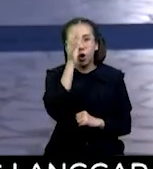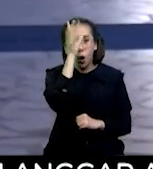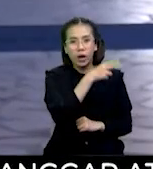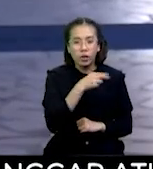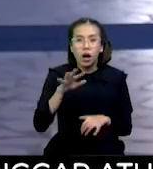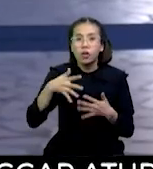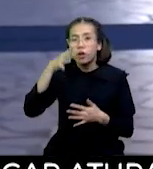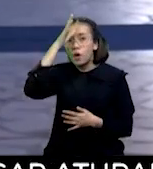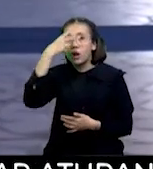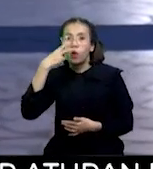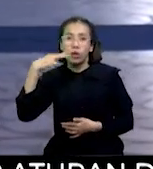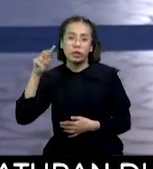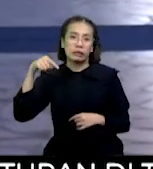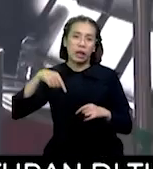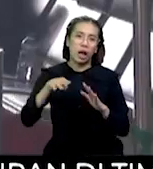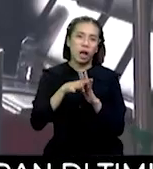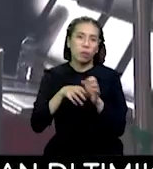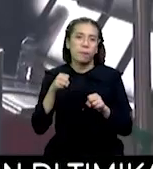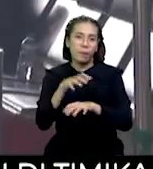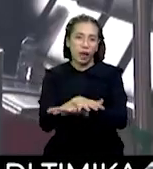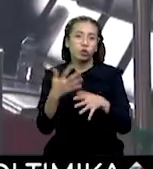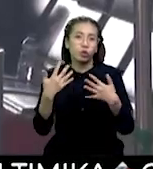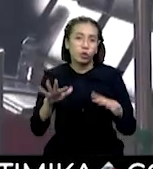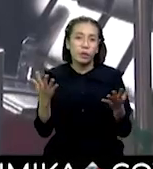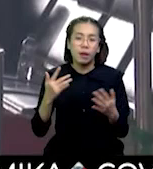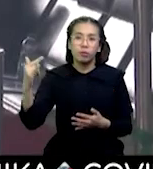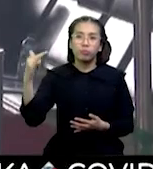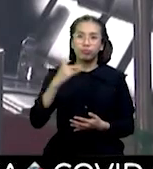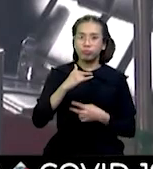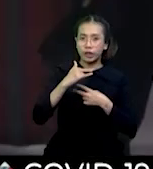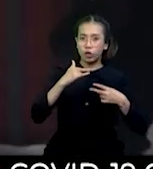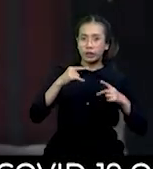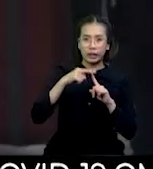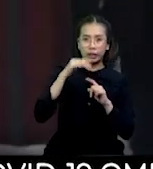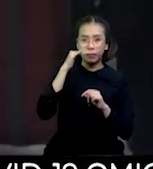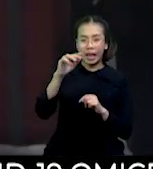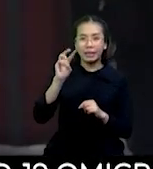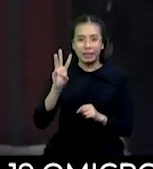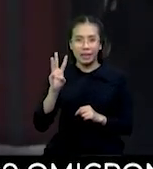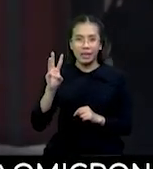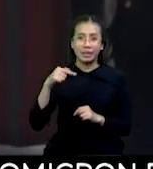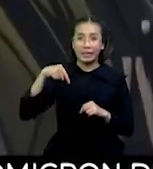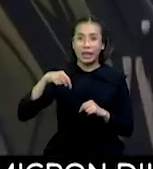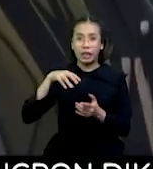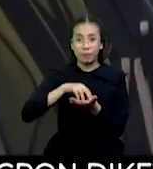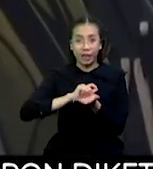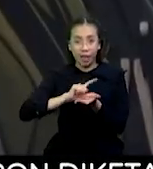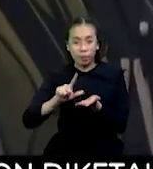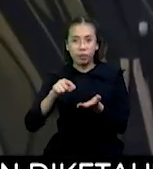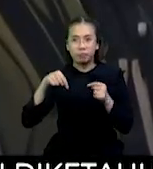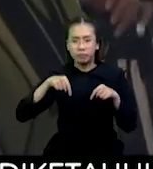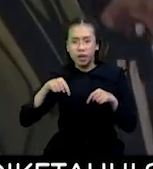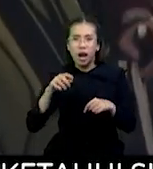dengan penerbangan internasional pun sudah diterapkan. Di kedatangan internasional Terminal 3 Bandara Soekarno-Hatta tempat saya melaporkan,